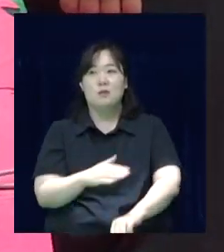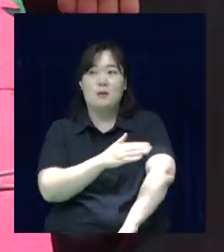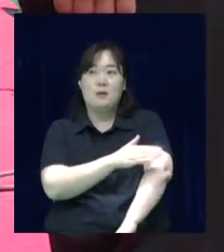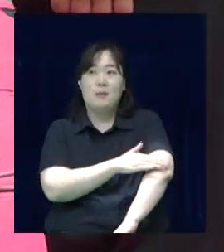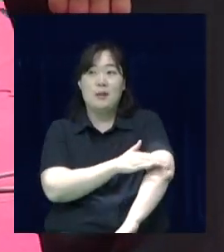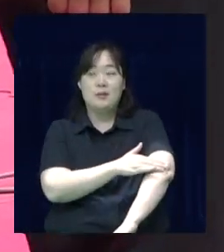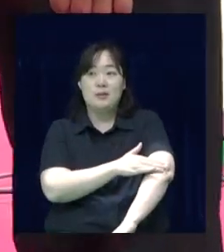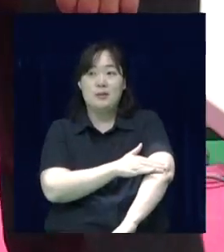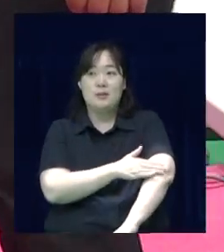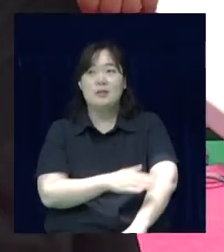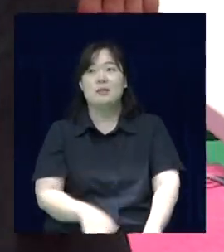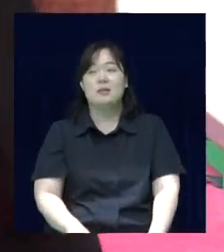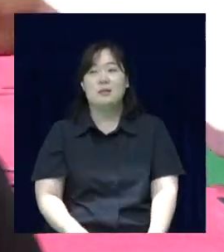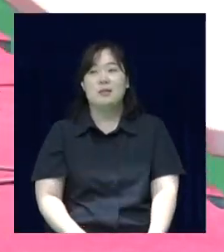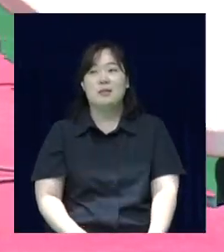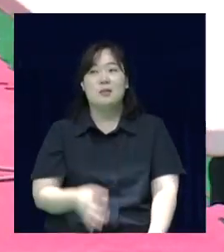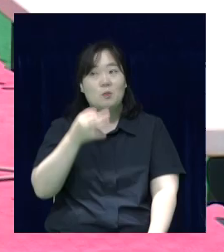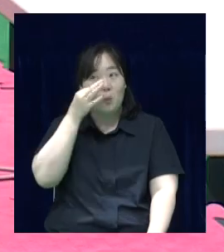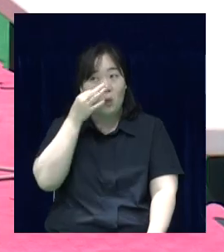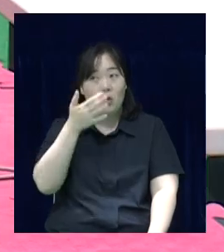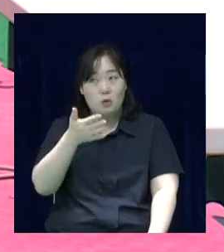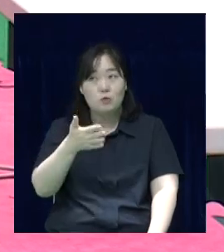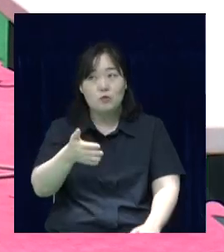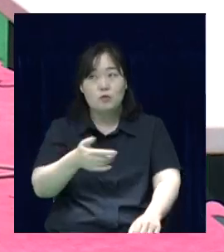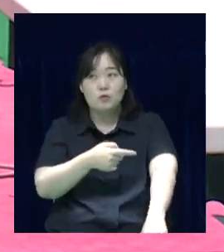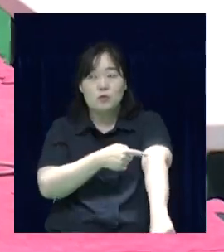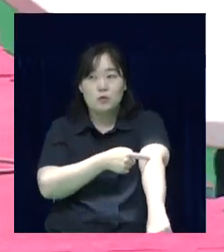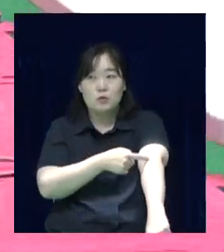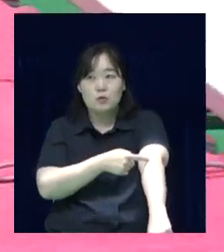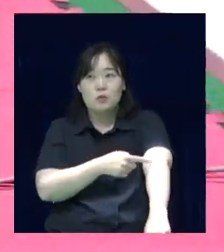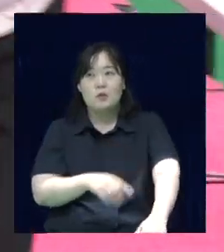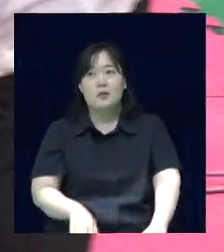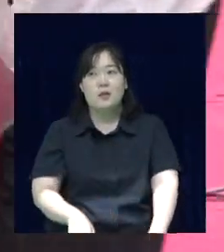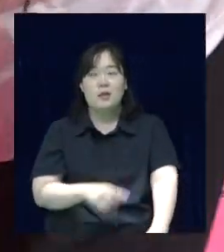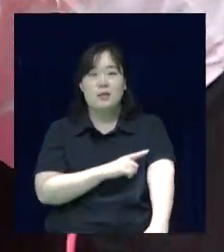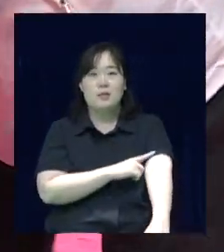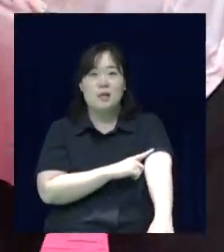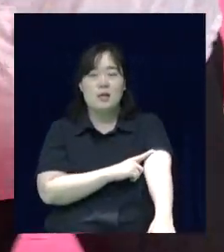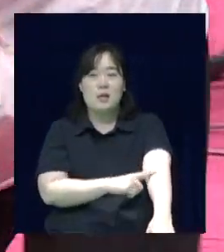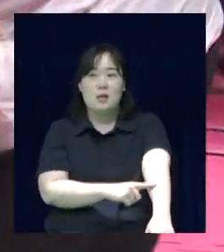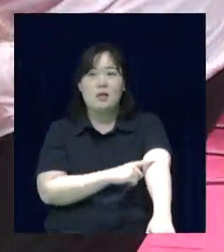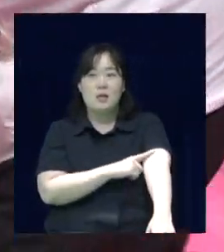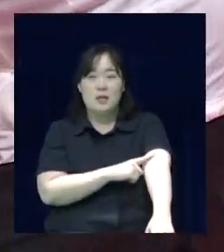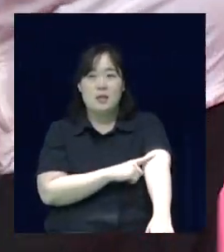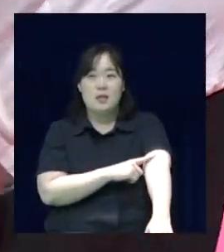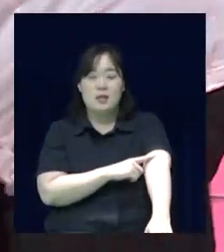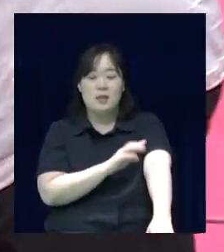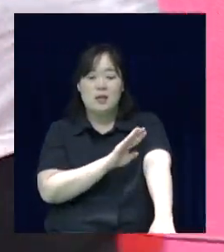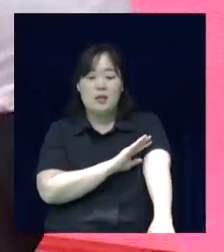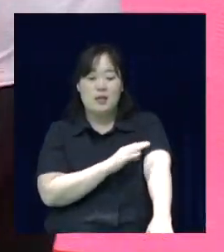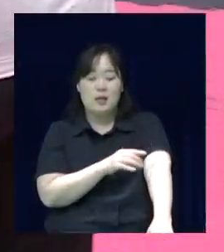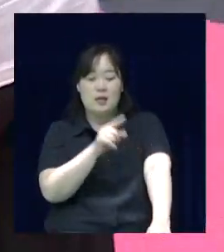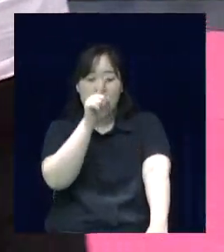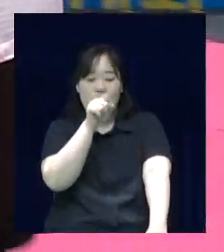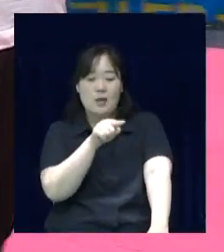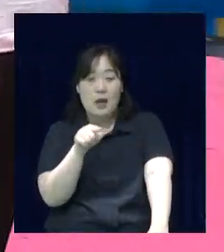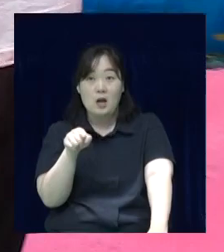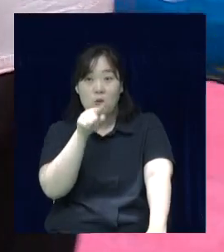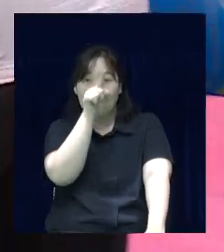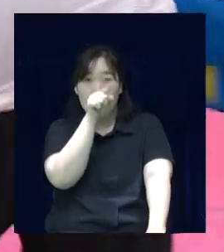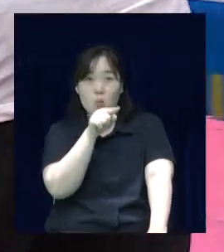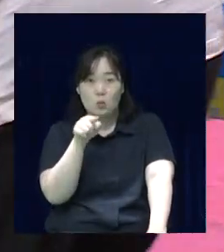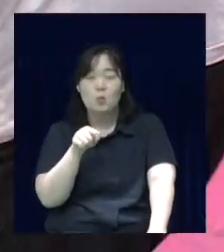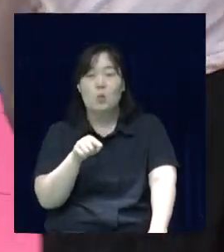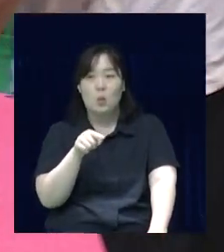동작 보이시죠? 아, 네. 예. 그래서 20도 각도까지 인정해 줍니다. 아하, 그렇군요. 예. 그래서 완전히 펴졌을 때 우리가